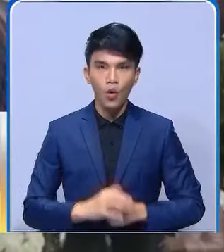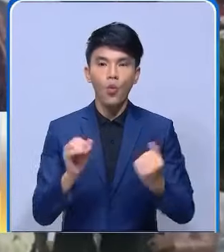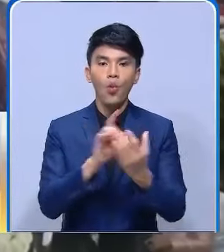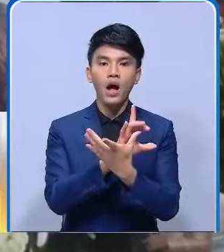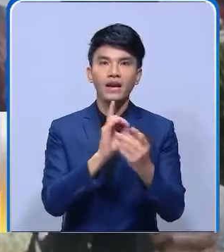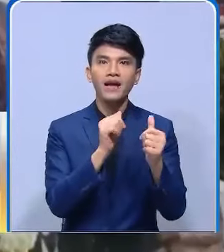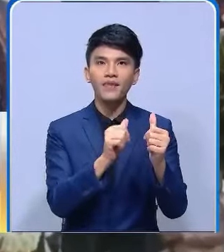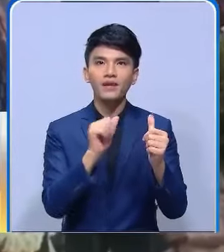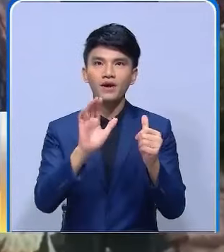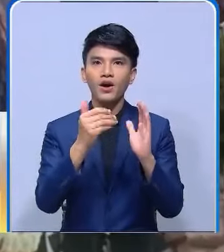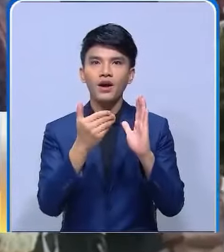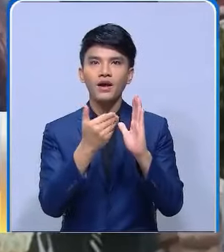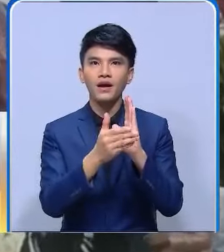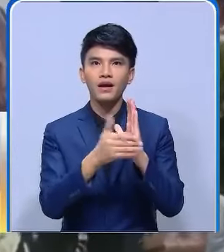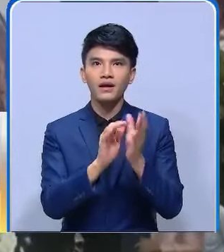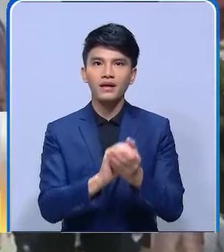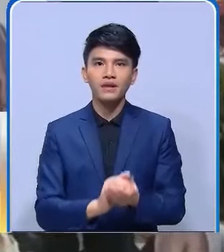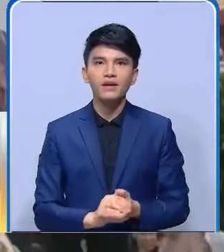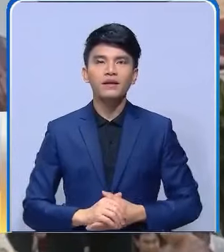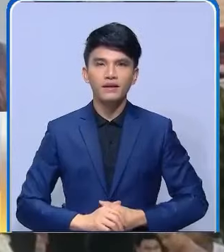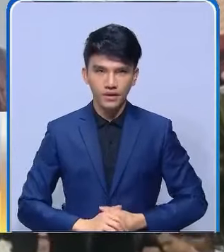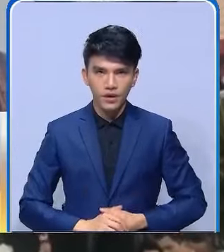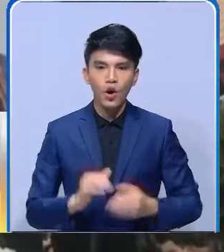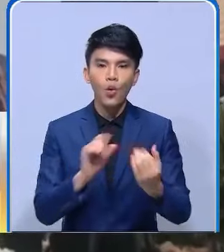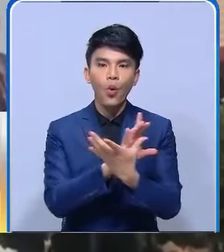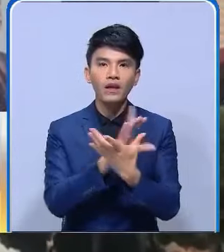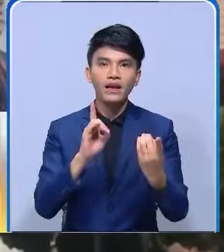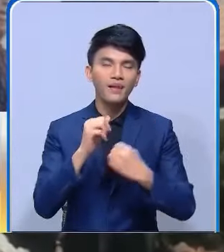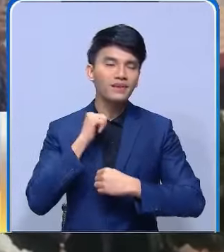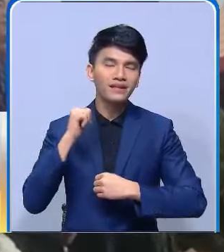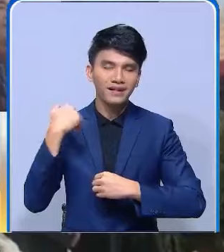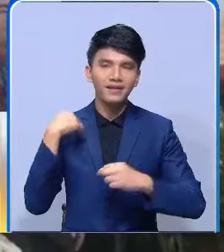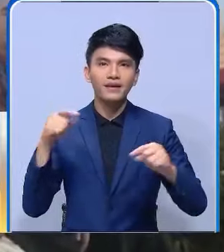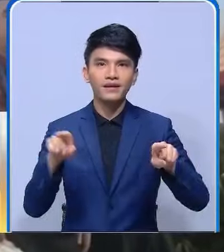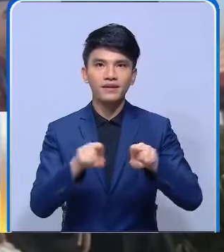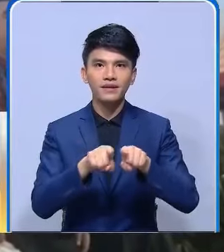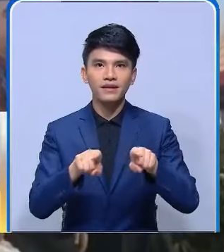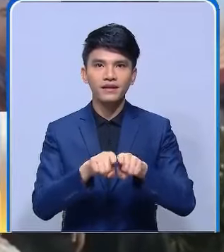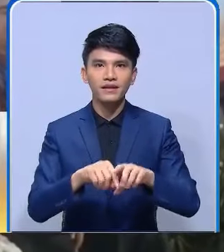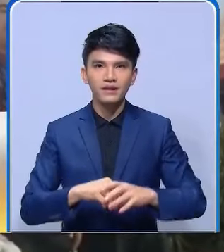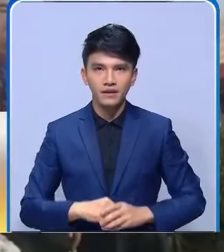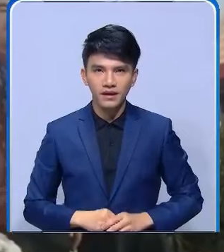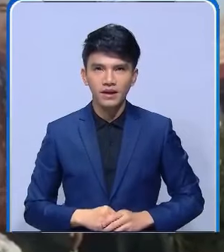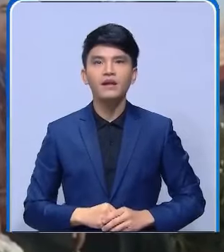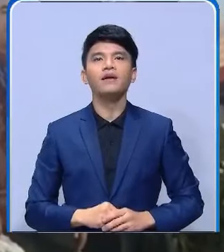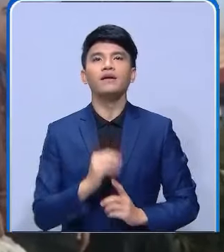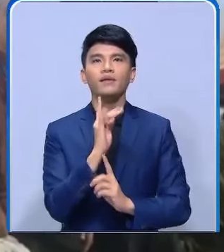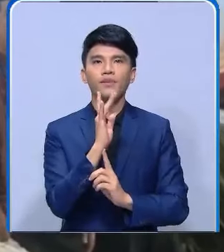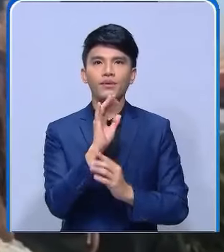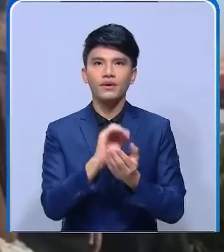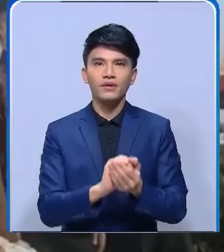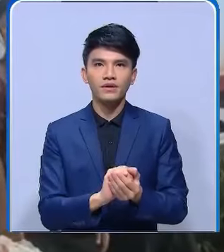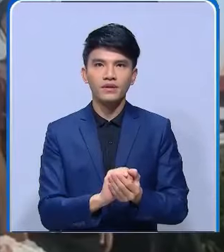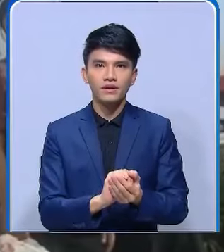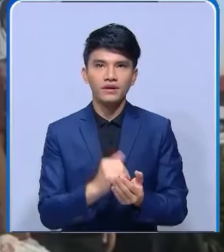ผ่านกันได้ไม่ใช่แค่เทศกาลนี้เท่านั้นนะคะมีเทศกาลอื่นๆมากมายนะไม่ว่าจะเป็นแข่งเชียร์พรรษาใช่ไหมก็มีอะไรน